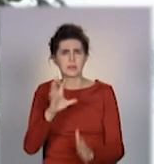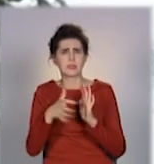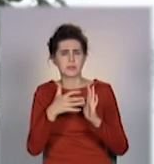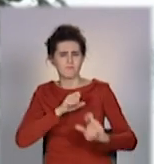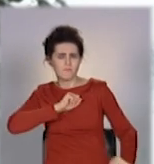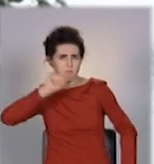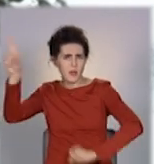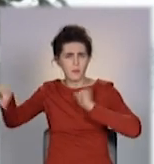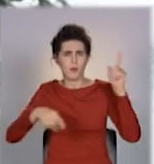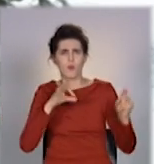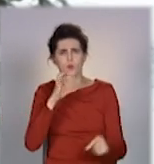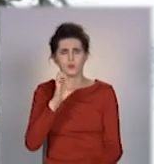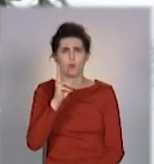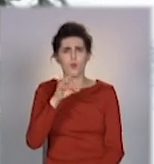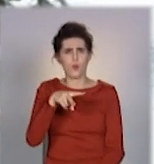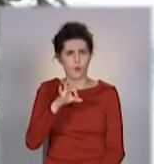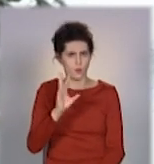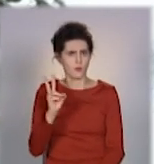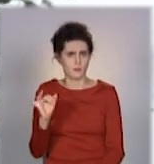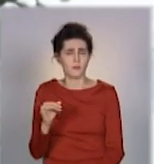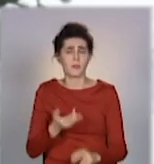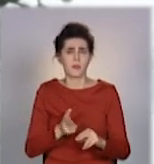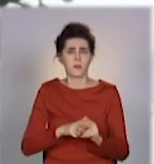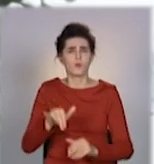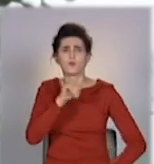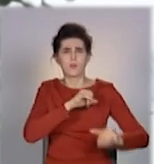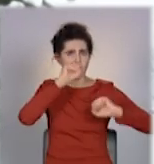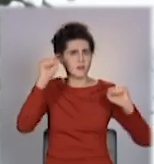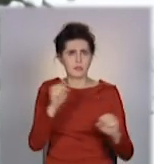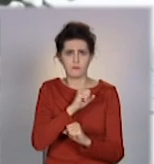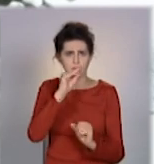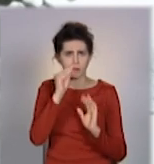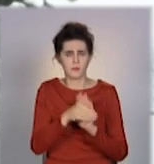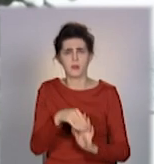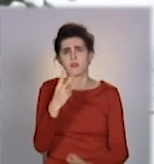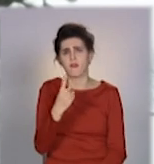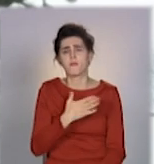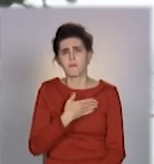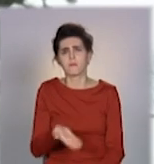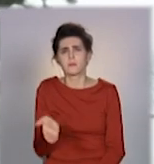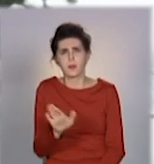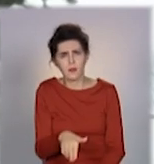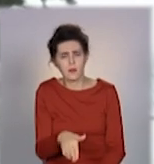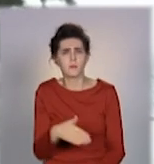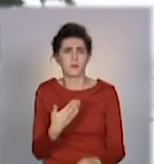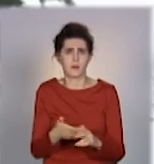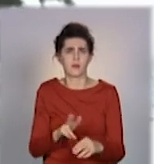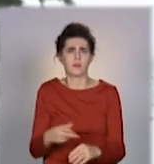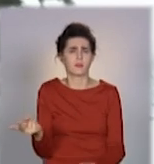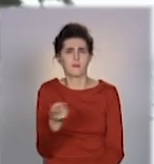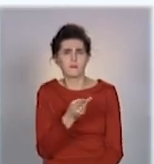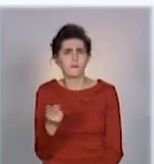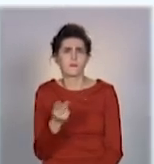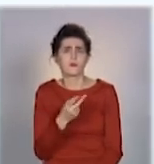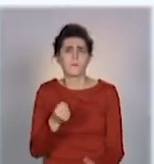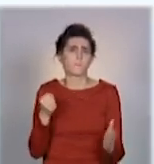де не завжди можна сховатися. А двоє загиблих хлопців, оба хлопця загинули